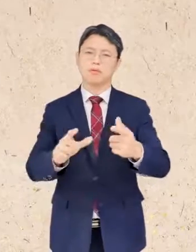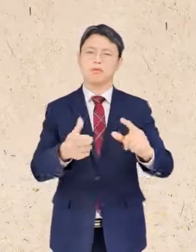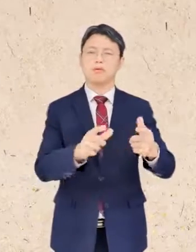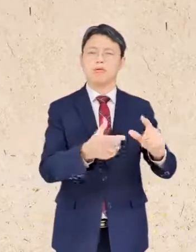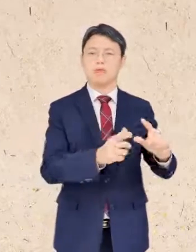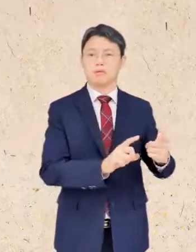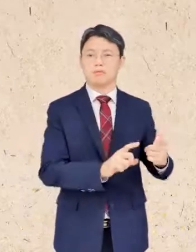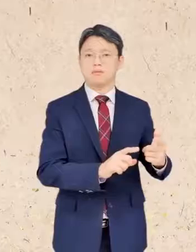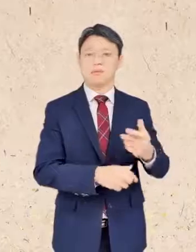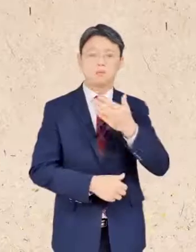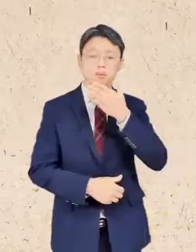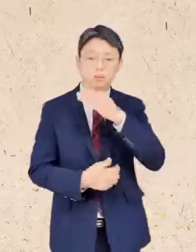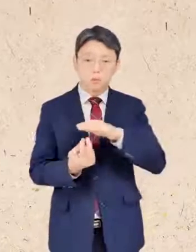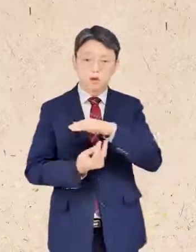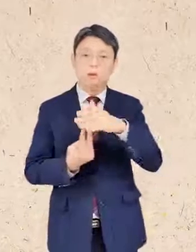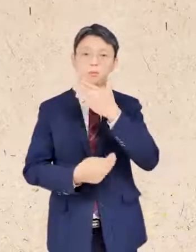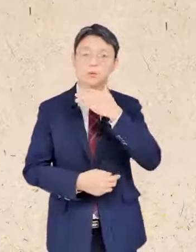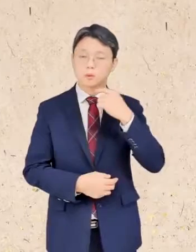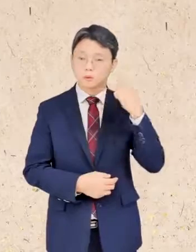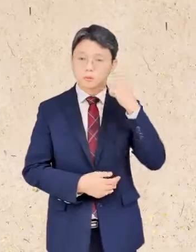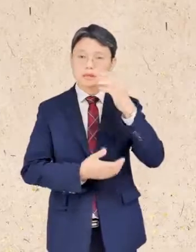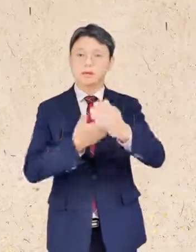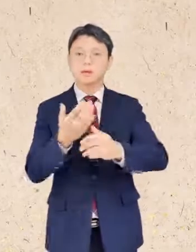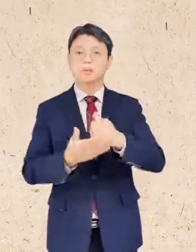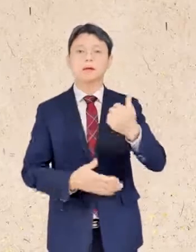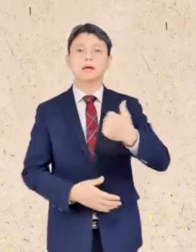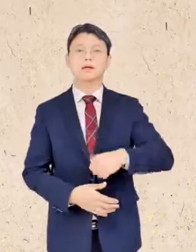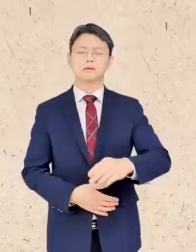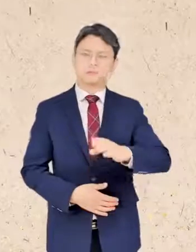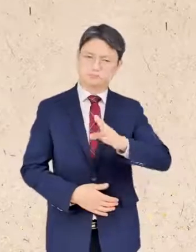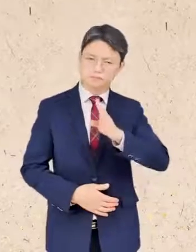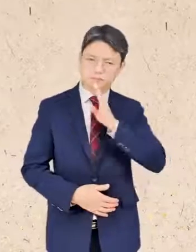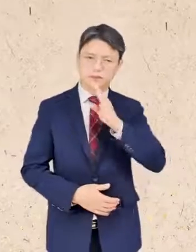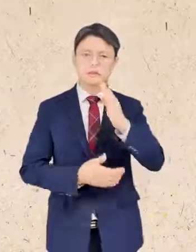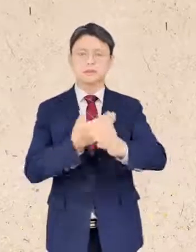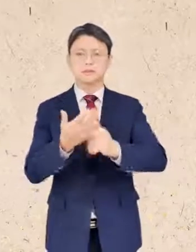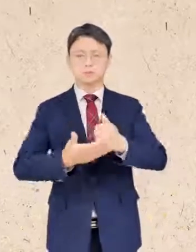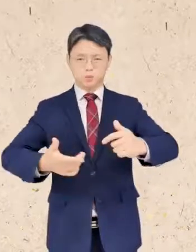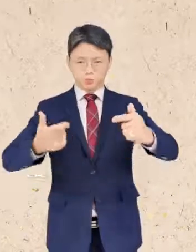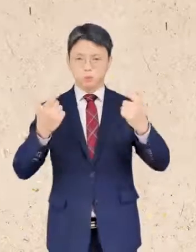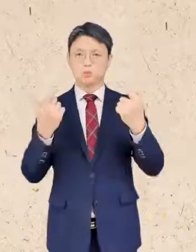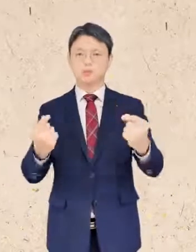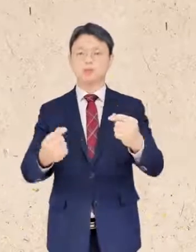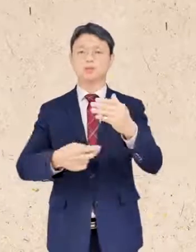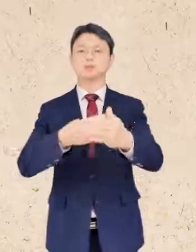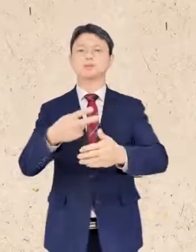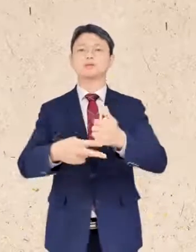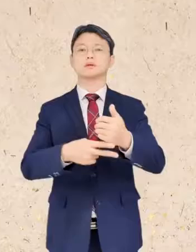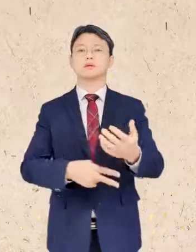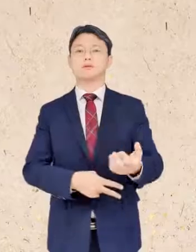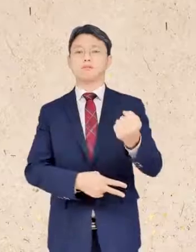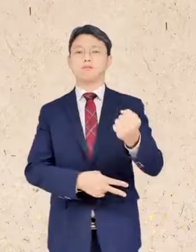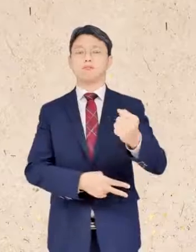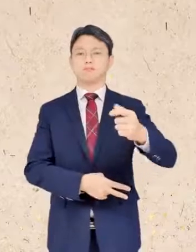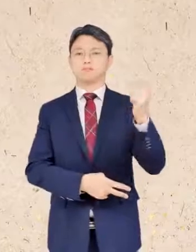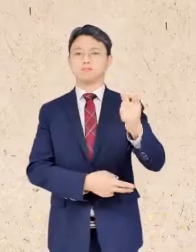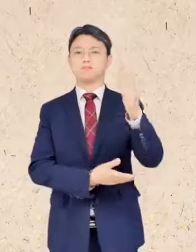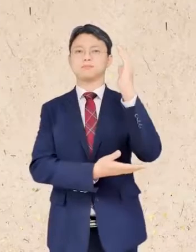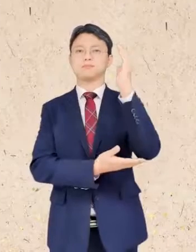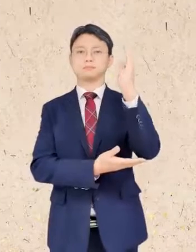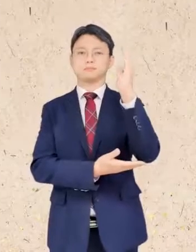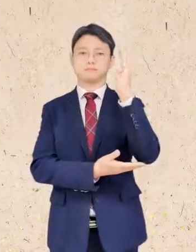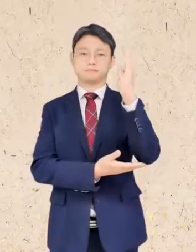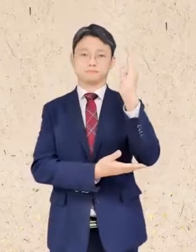다를 것인데요. 요한복음은 하나님의 아들이 맞다, 하나님과 동등된 신성을 강조하고 있는 것이